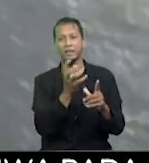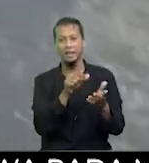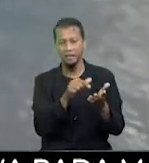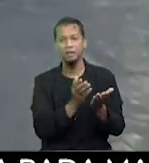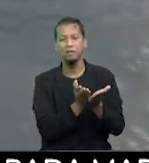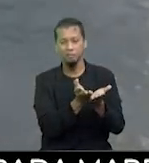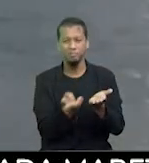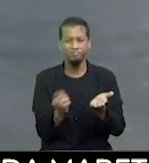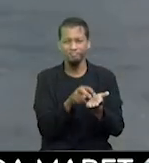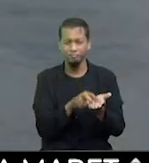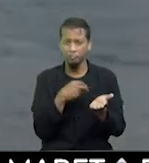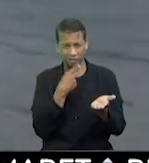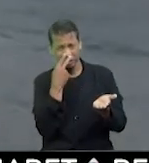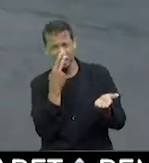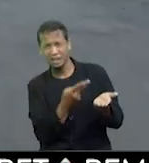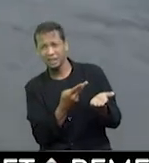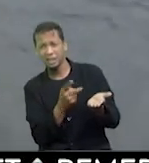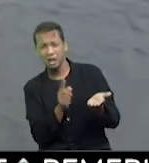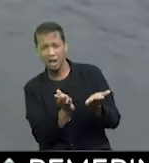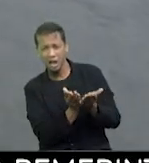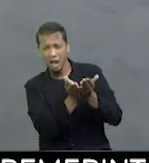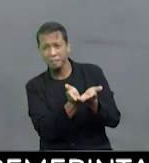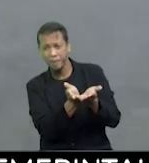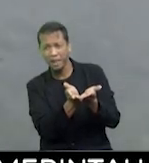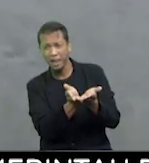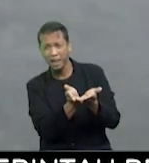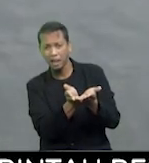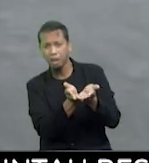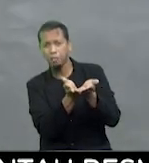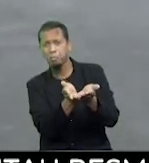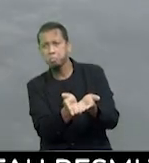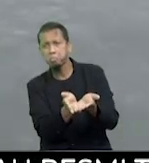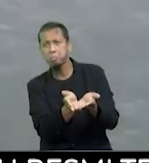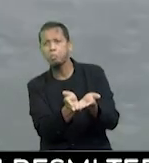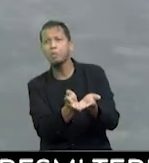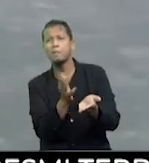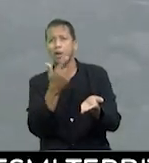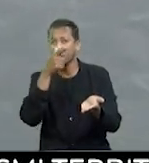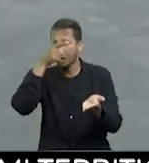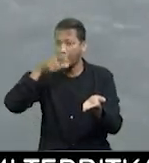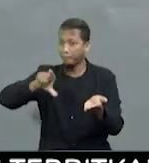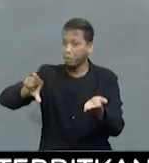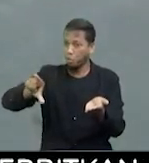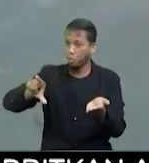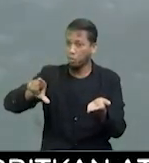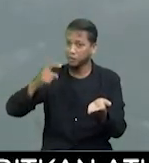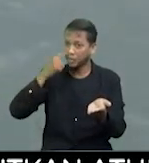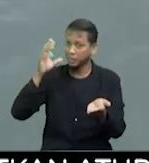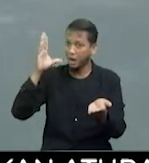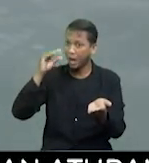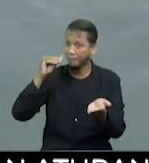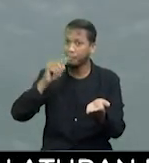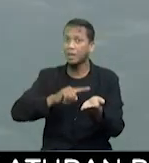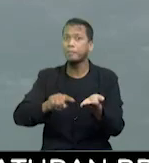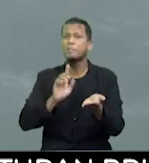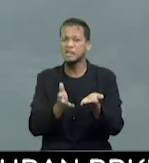Banten. Kapal berangkat dari Pelabuhan Bakaheni, Lampung, Selasa malam. Namun hingga kini tak kunjung bisa bersandar di Pelabuhan